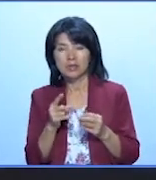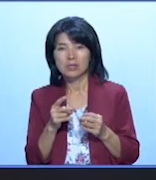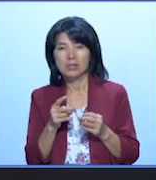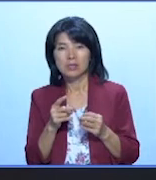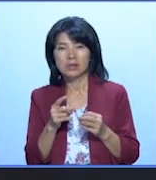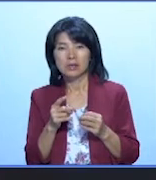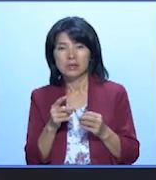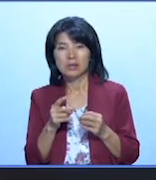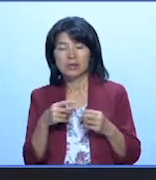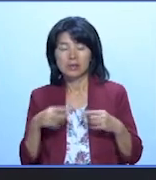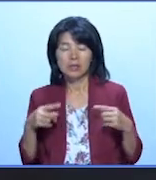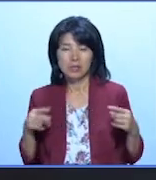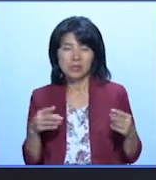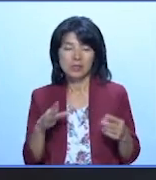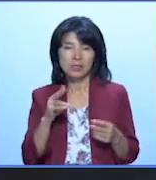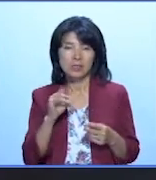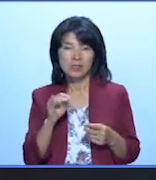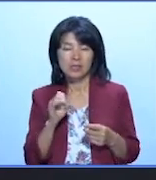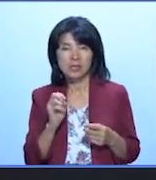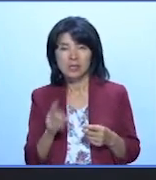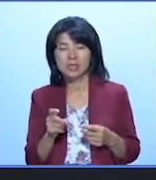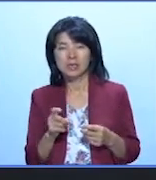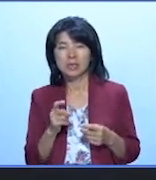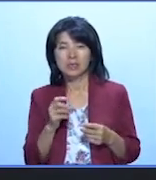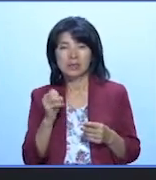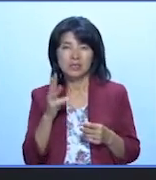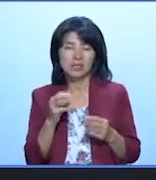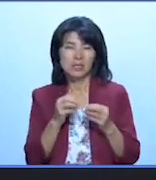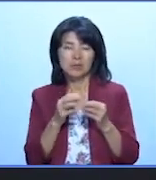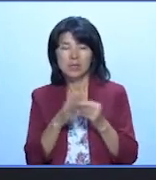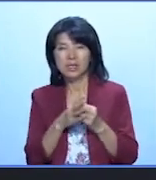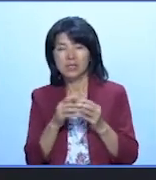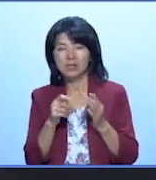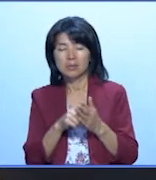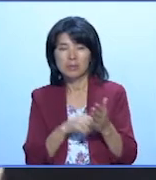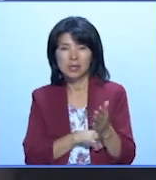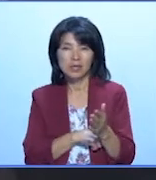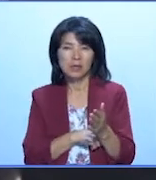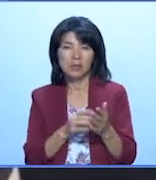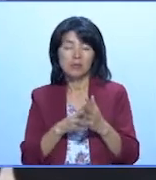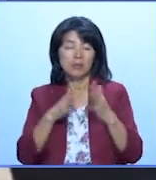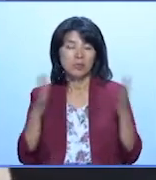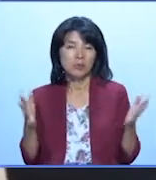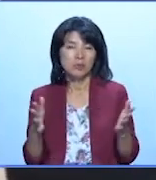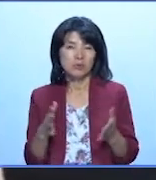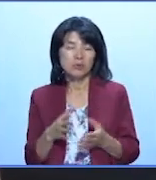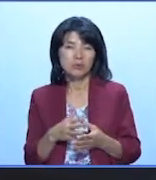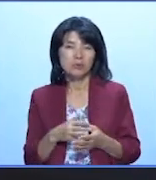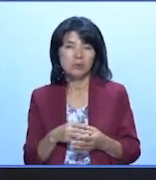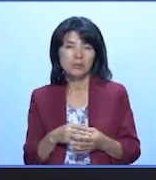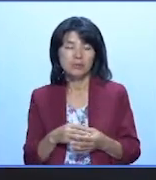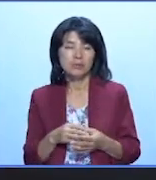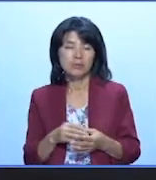скажу, например, в разных местах. То есть на глубине 13-15 метров идет, бывает, большое поглощение. То есть идет